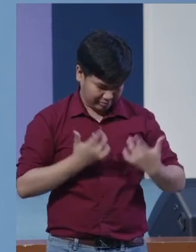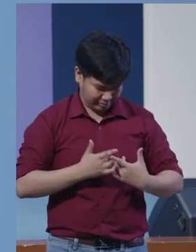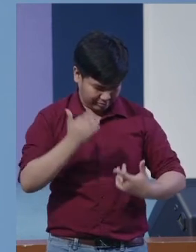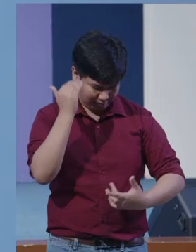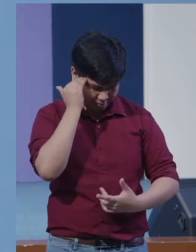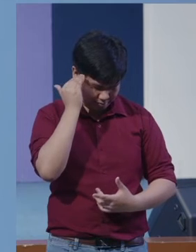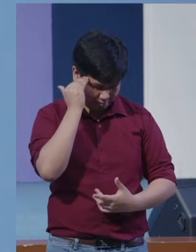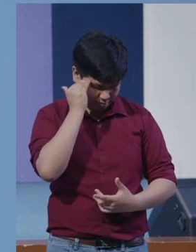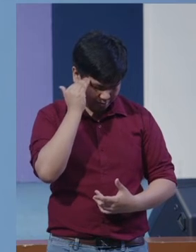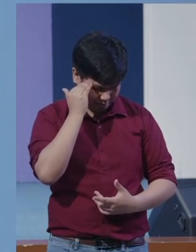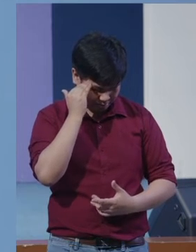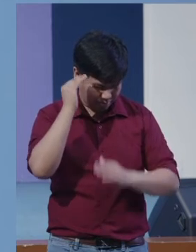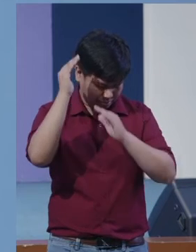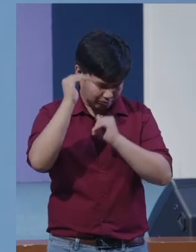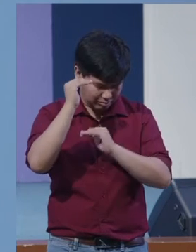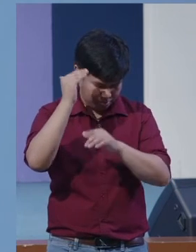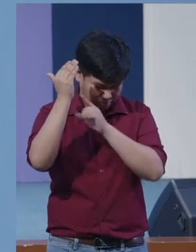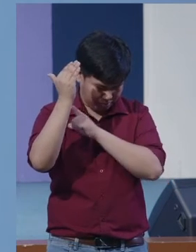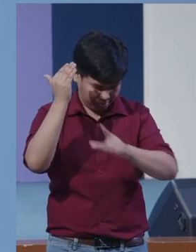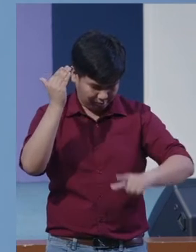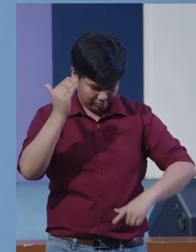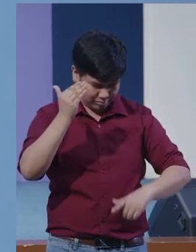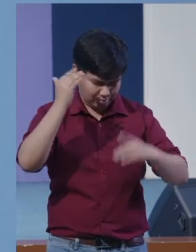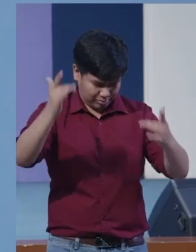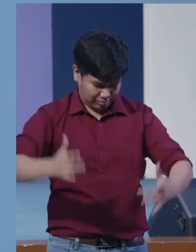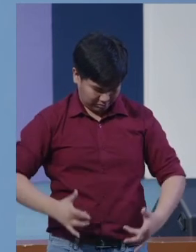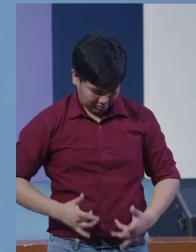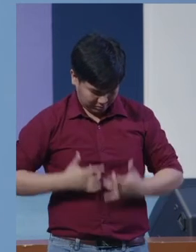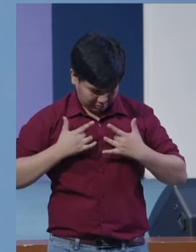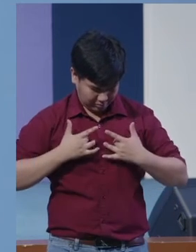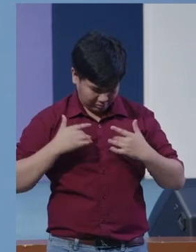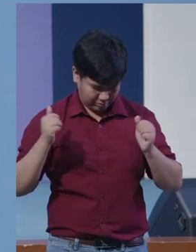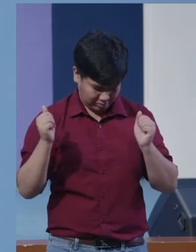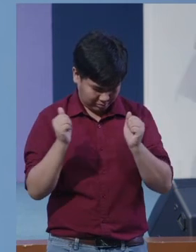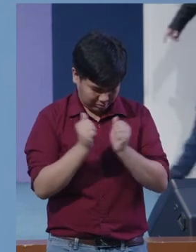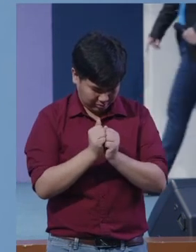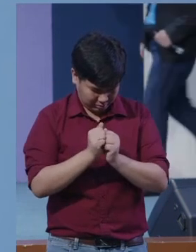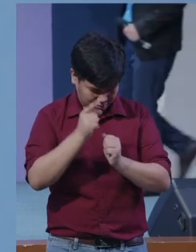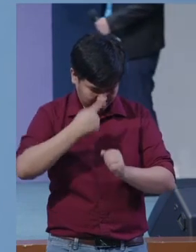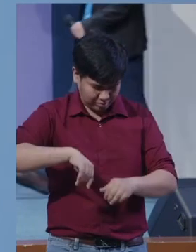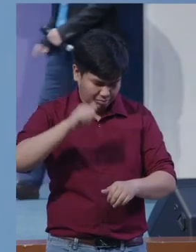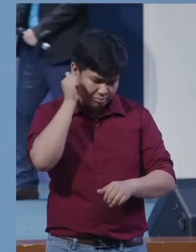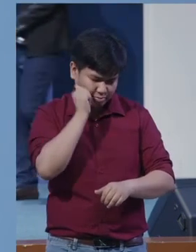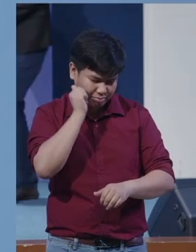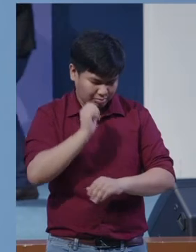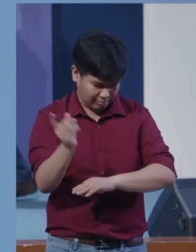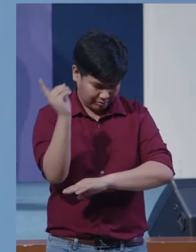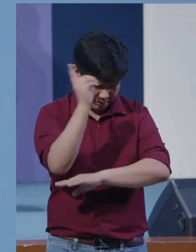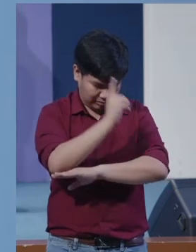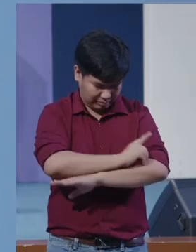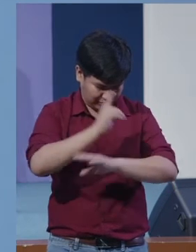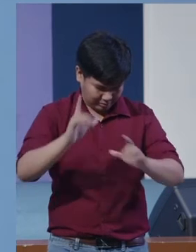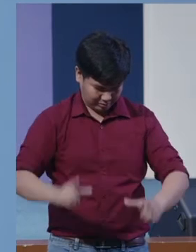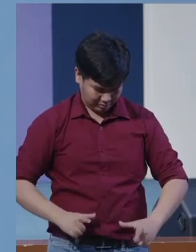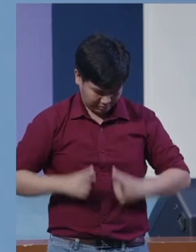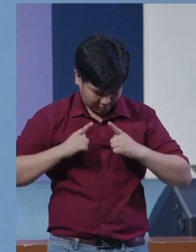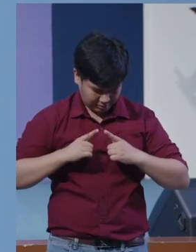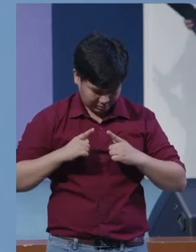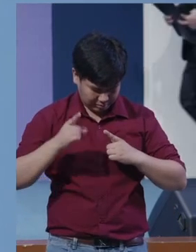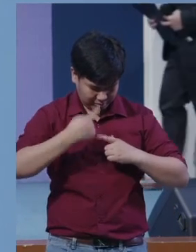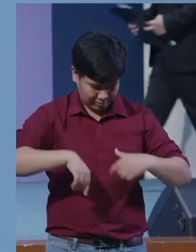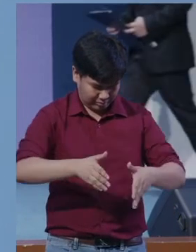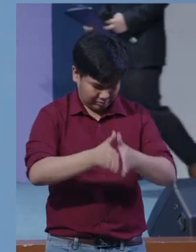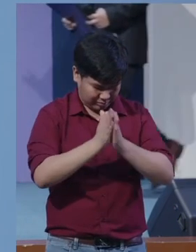isipan at nawa, O Diyos, maipamuhay namin ito sa aming mga pang-araw-araw na buhay. Ito ang